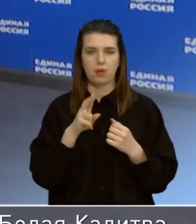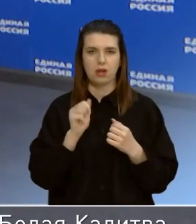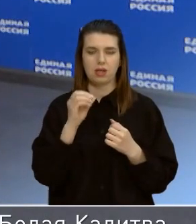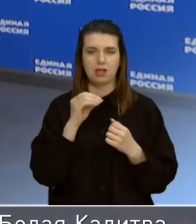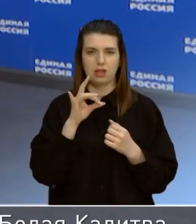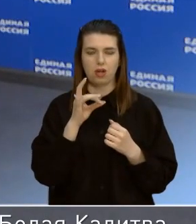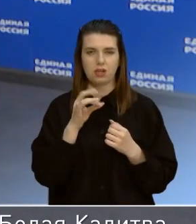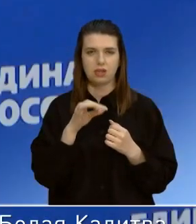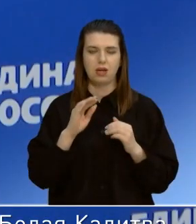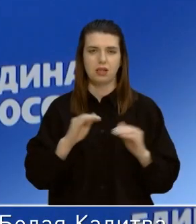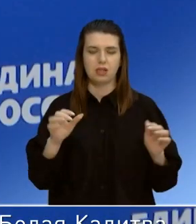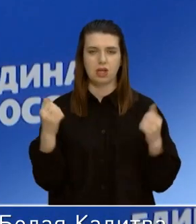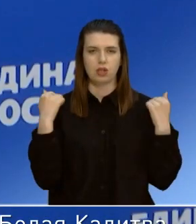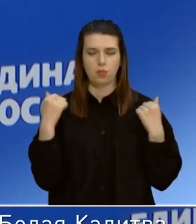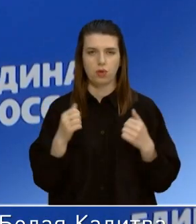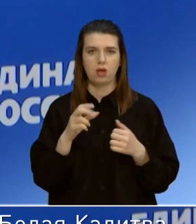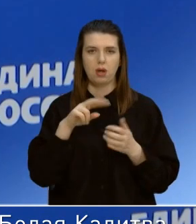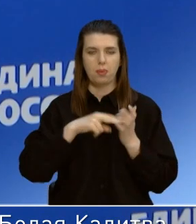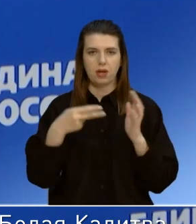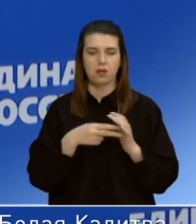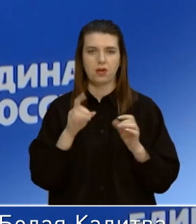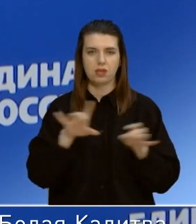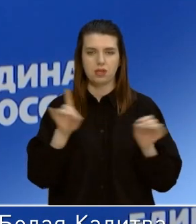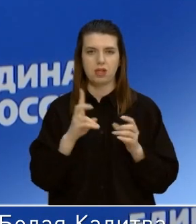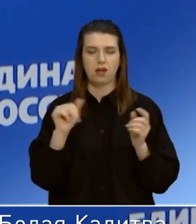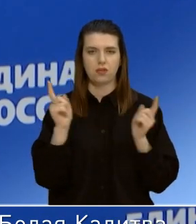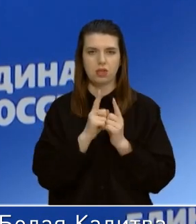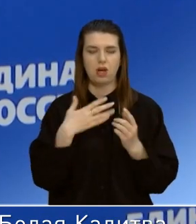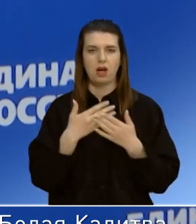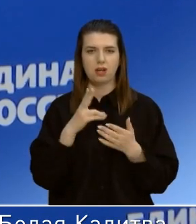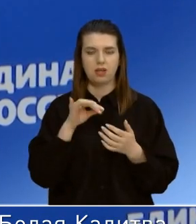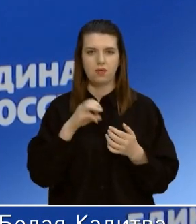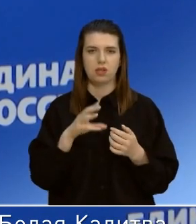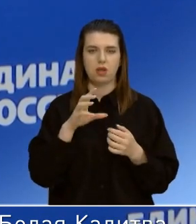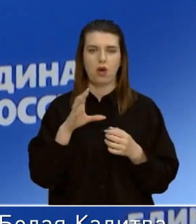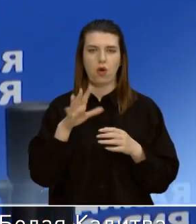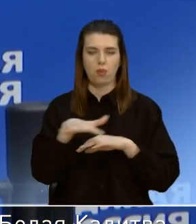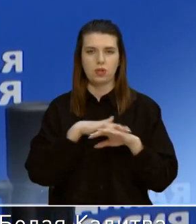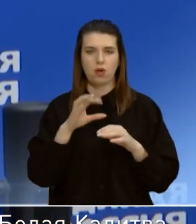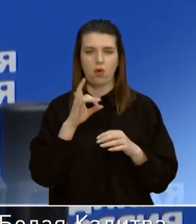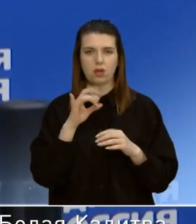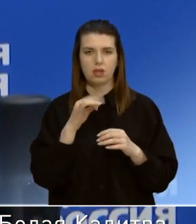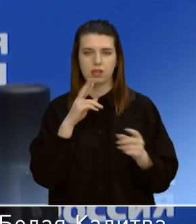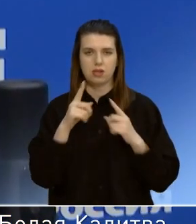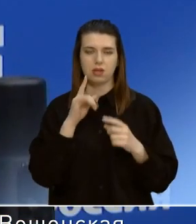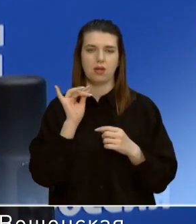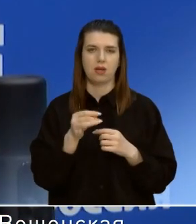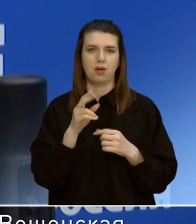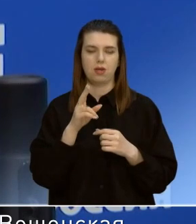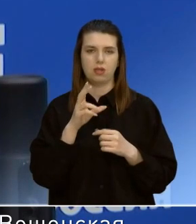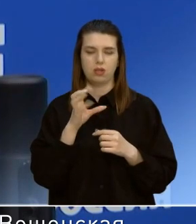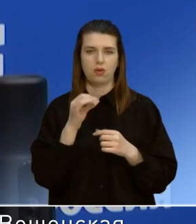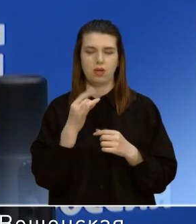проекта «Единой России. Детский спорт». О планах рассказали на встрече активистов, общественных организаций и проектов партии в